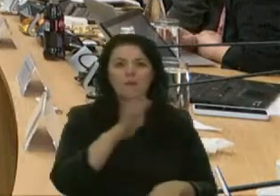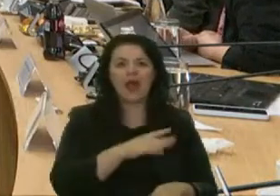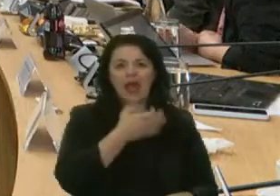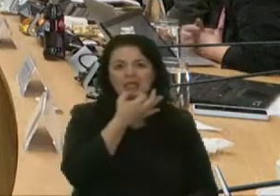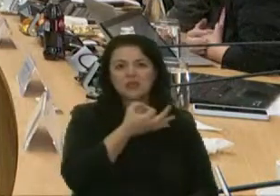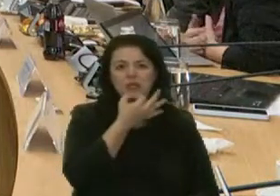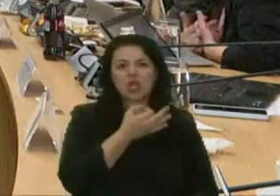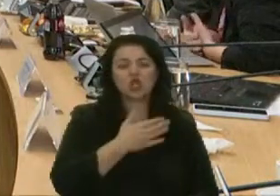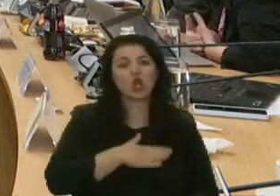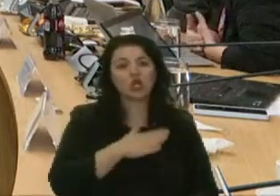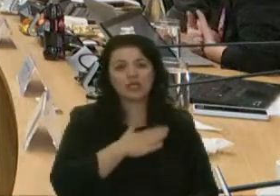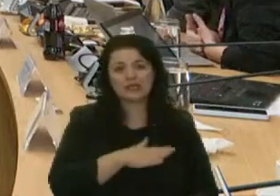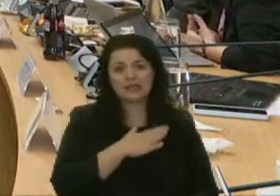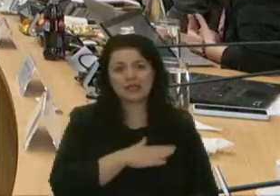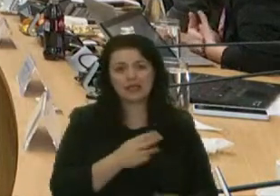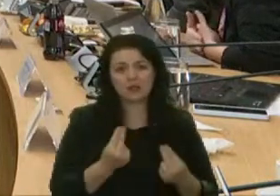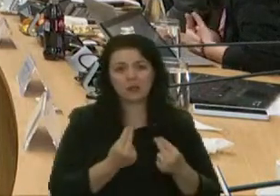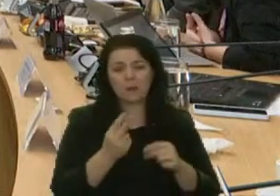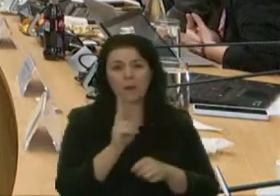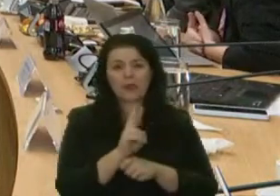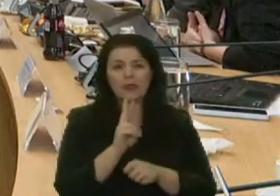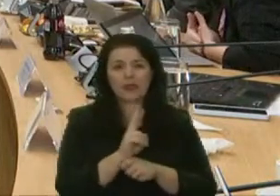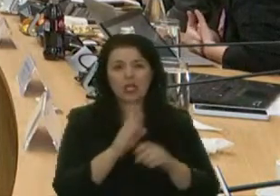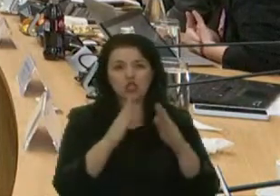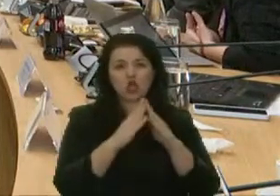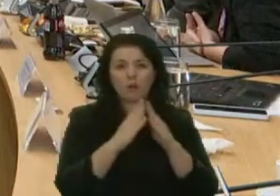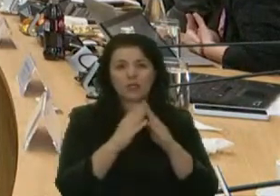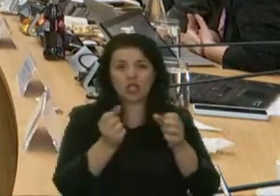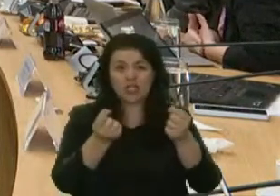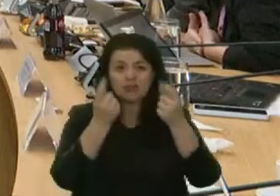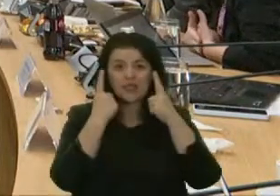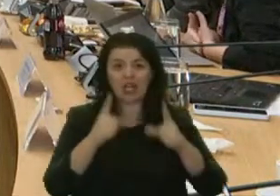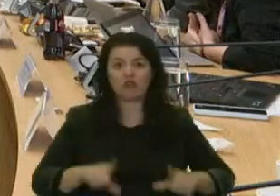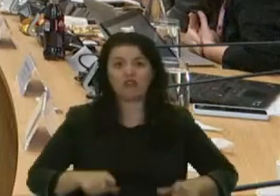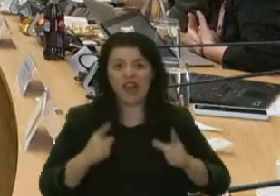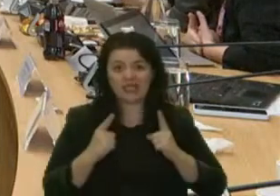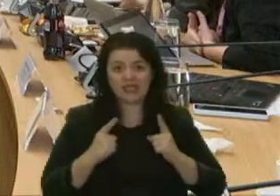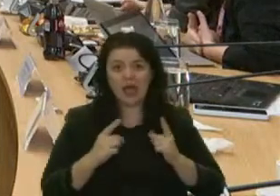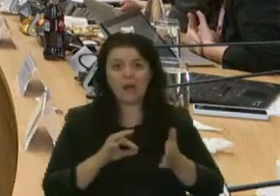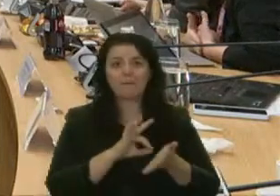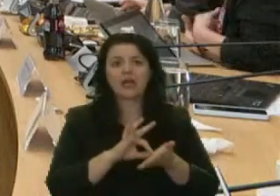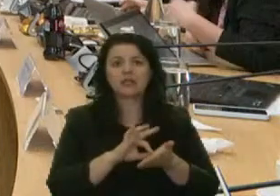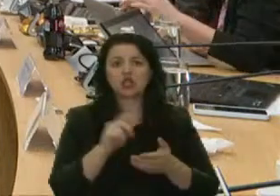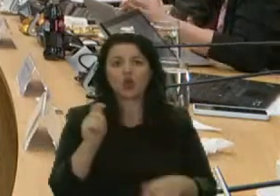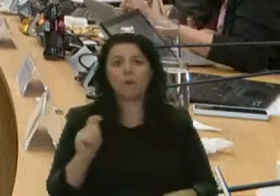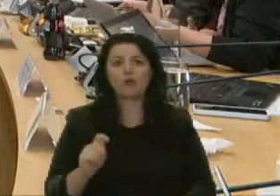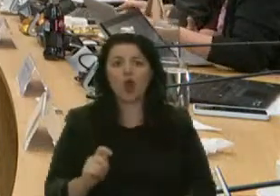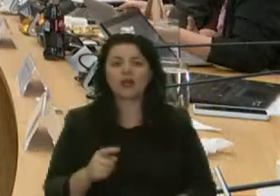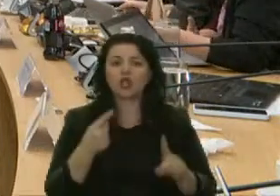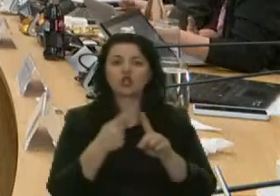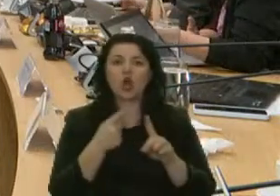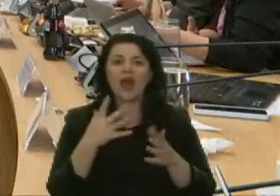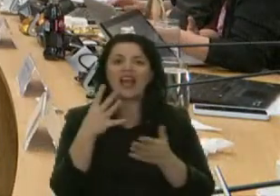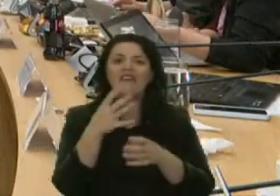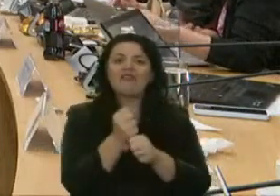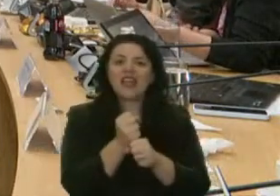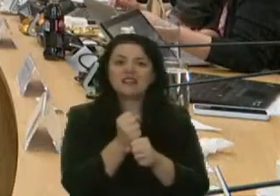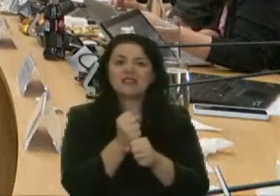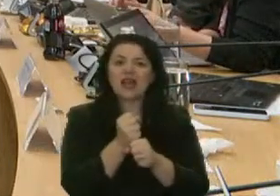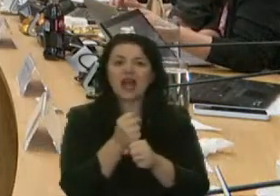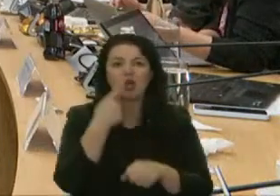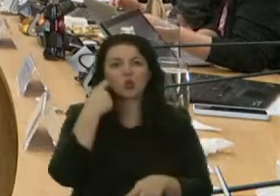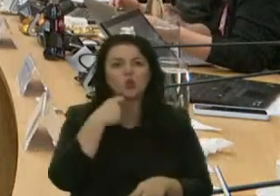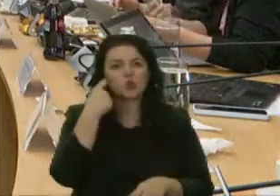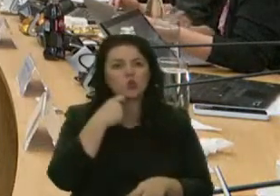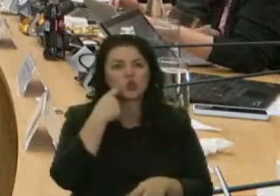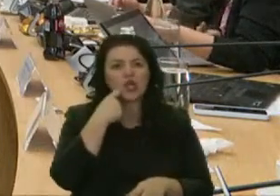exprimă dorința de a beneficia de îngrijiri la domiciliu la finalul vieții prezentul proiect are ca scop tocmai înființarea în Municipiul